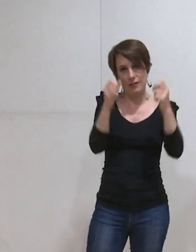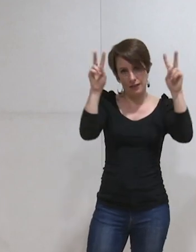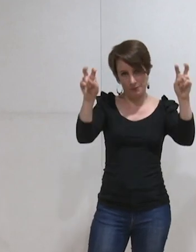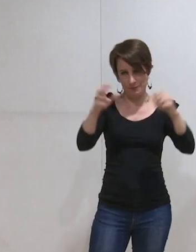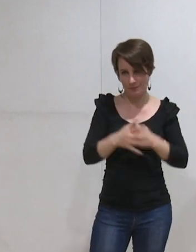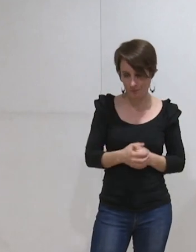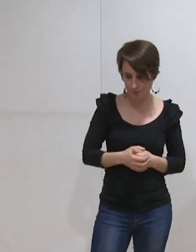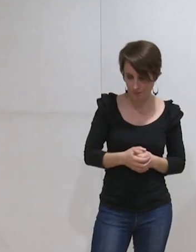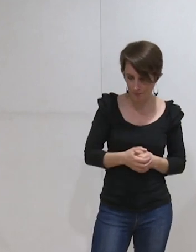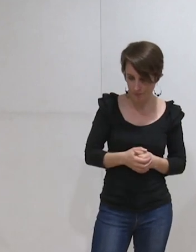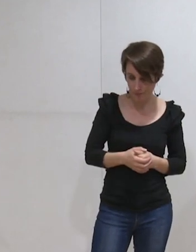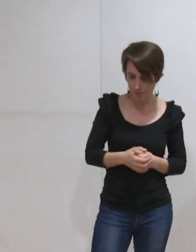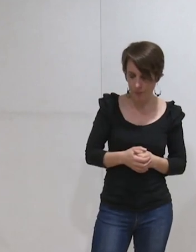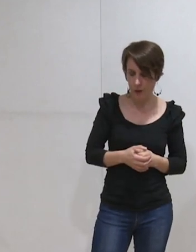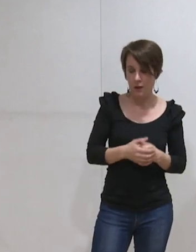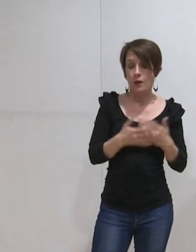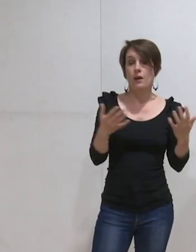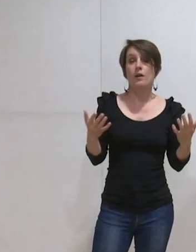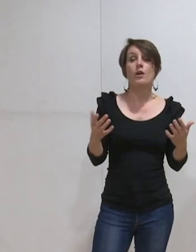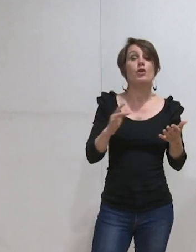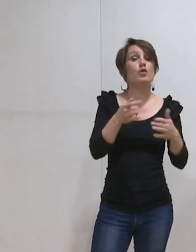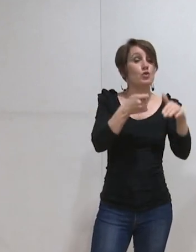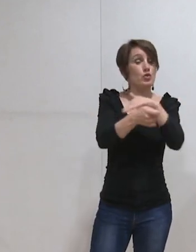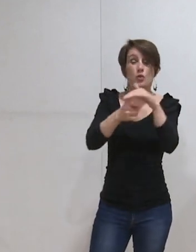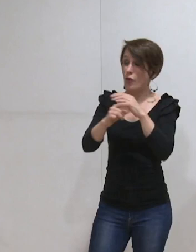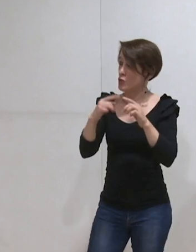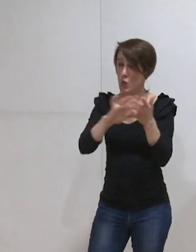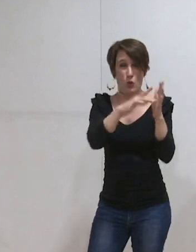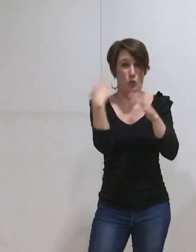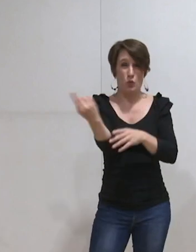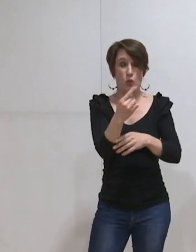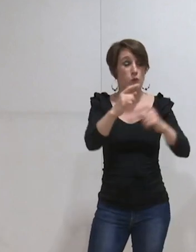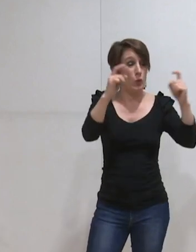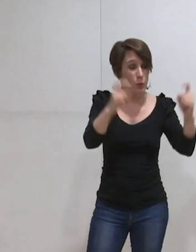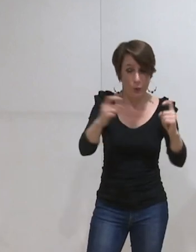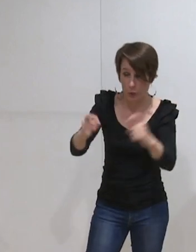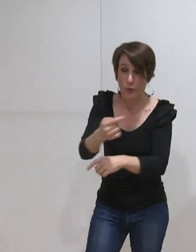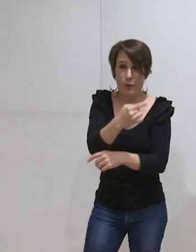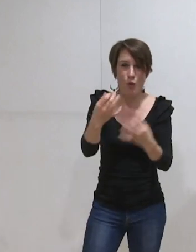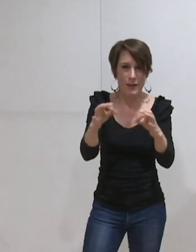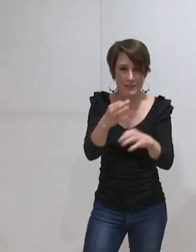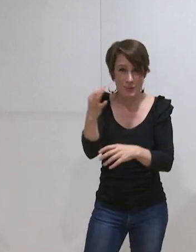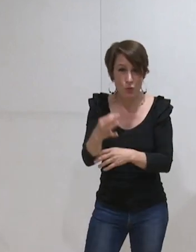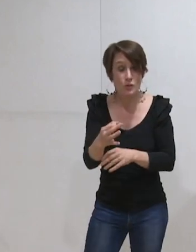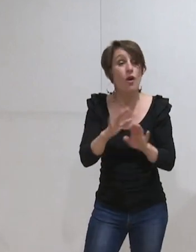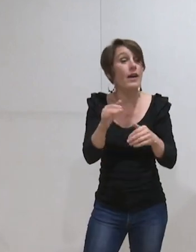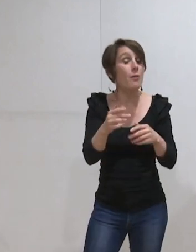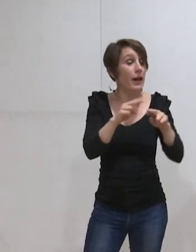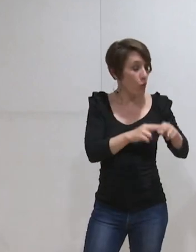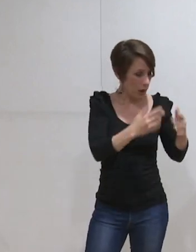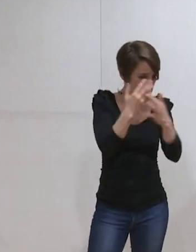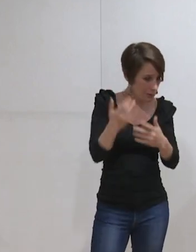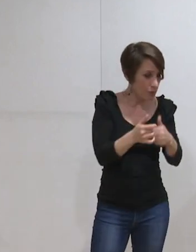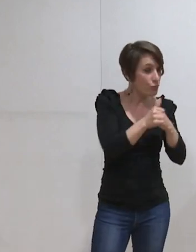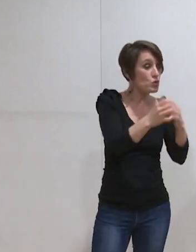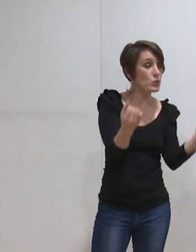a diminué de 10 % toutes les subventions pour rétablir ces 10 % là à l'activité et là vous êtes en train de